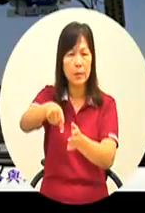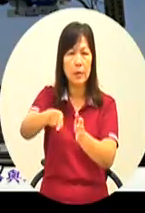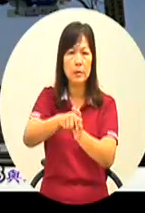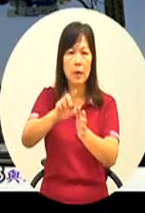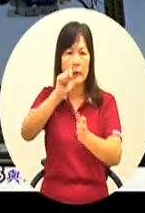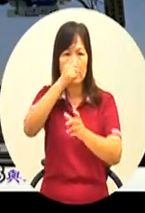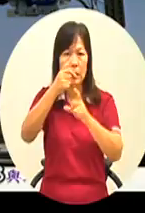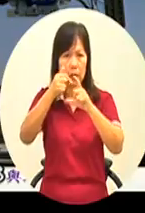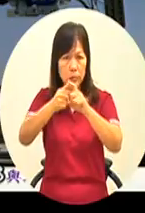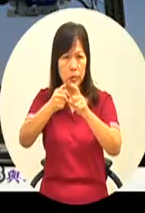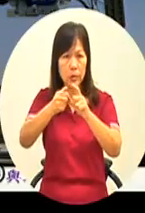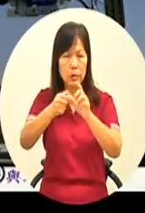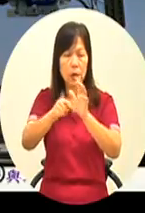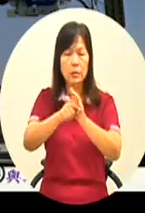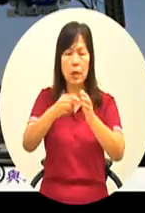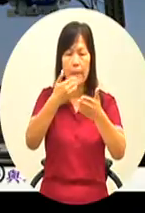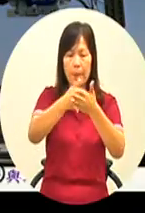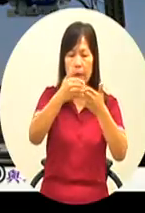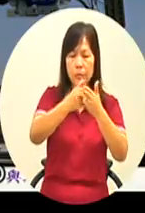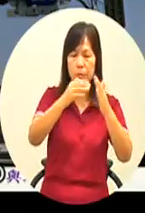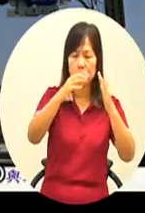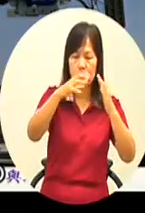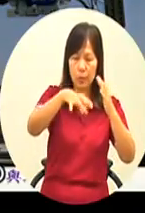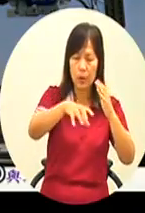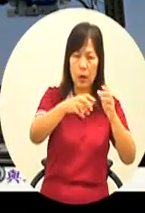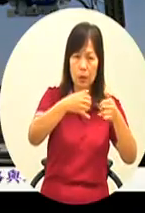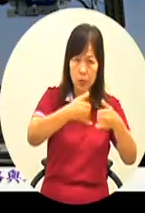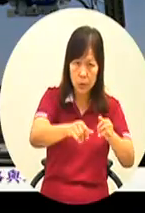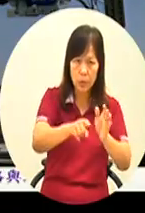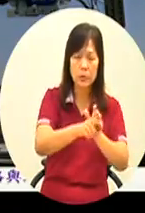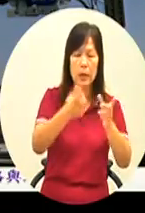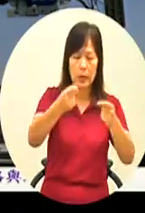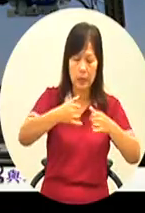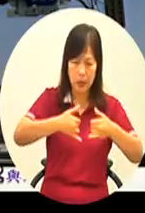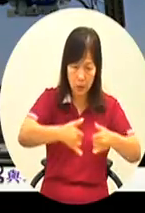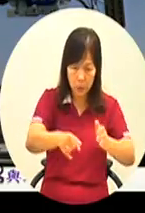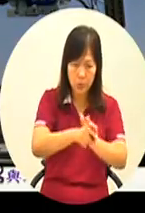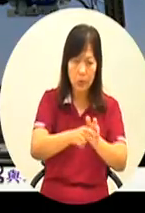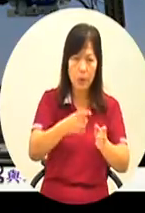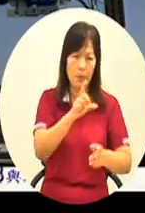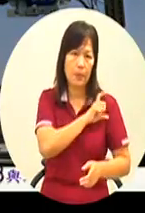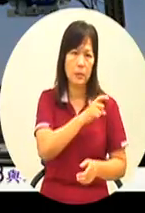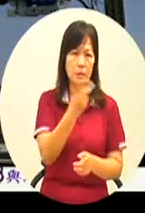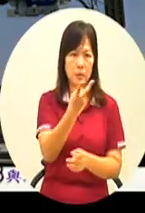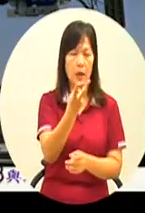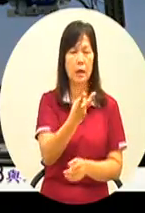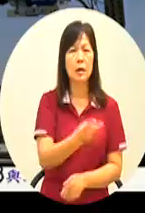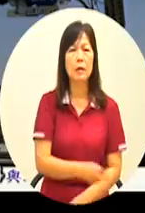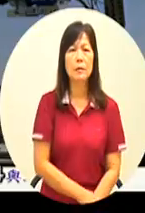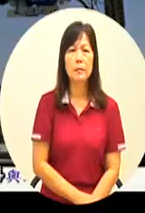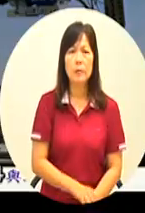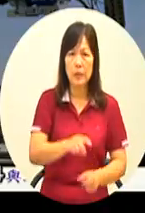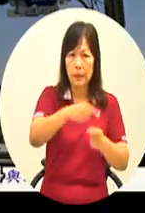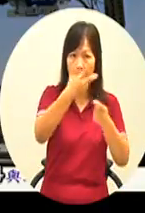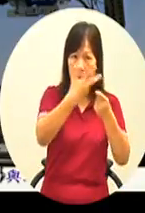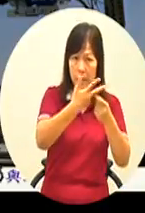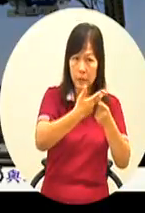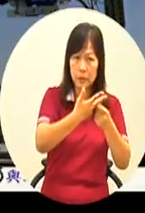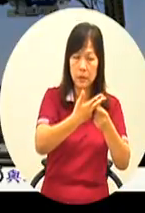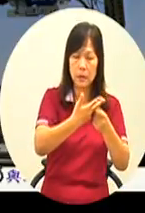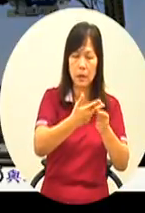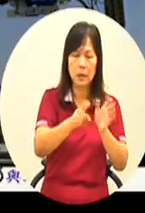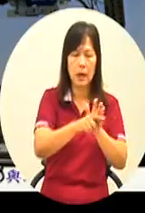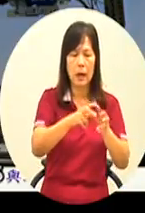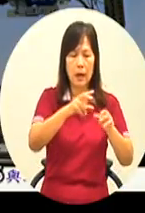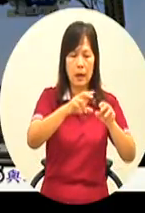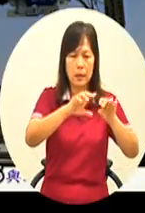区叫做美术馆路，在同一条路两个路名，势必在107年的时候铁